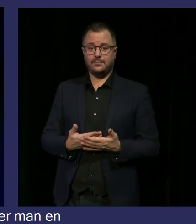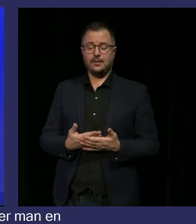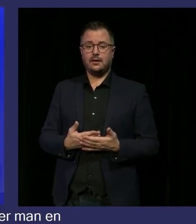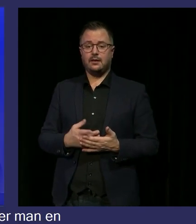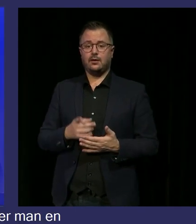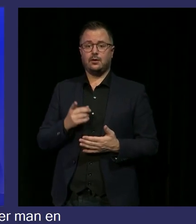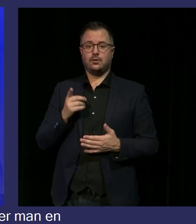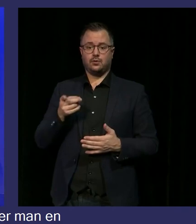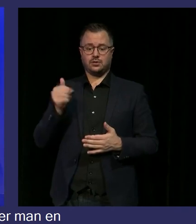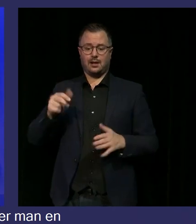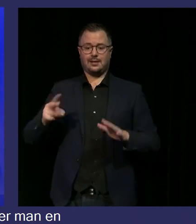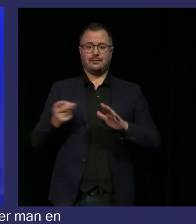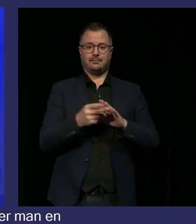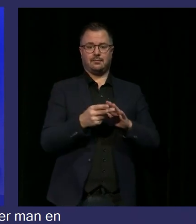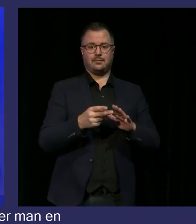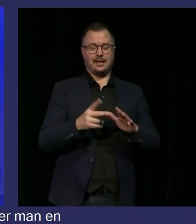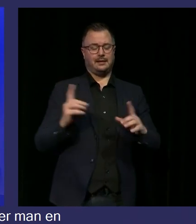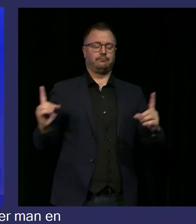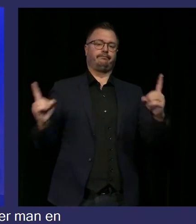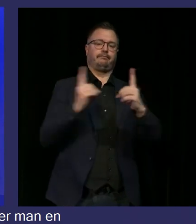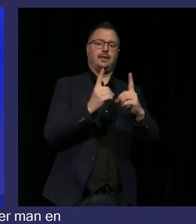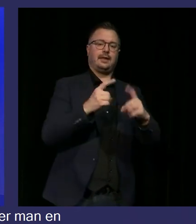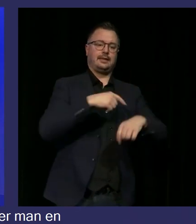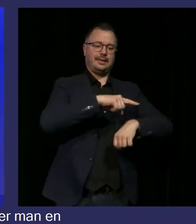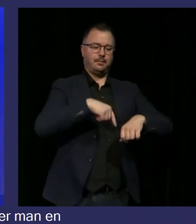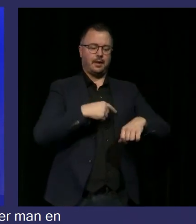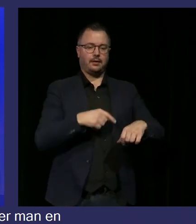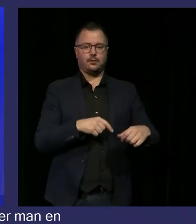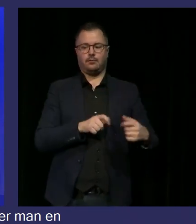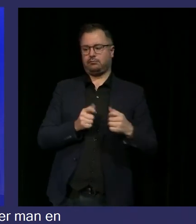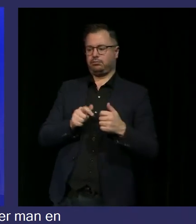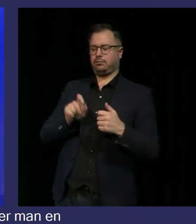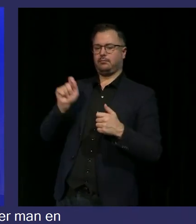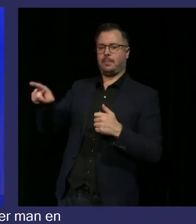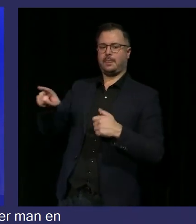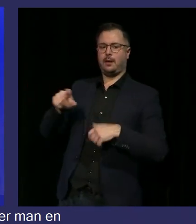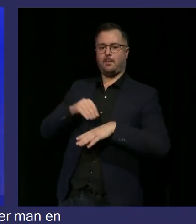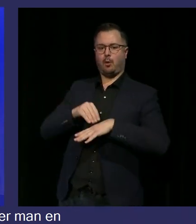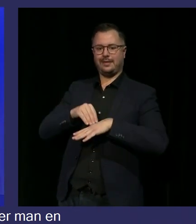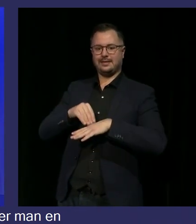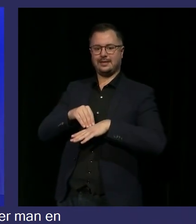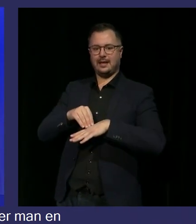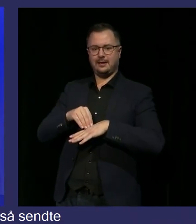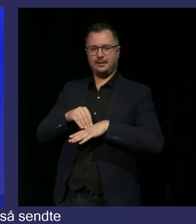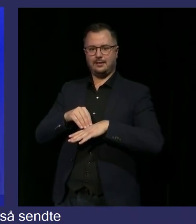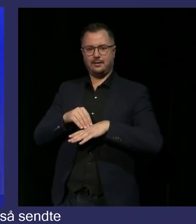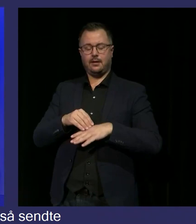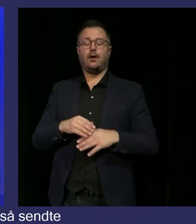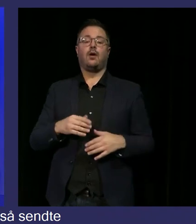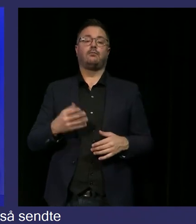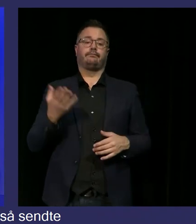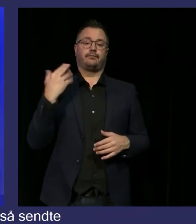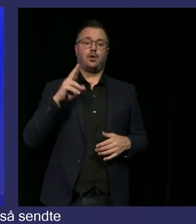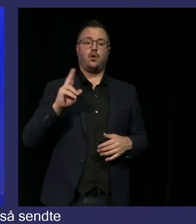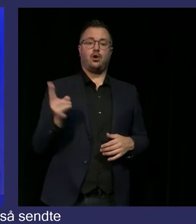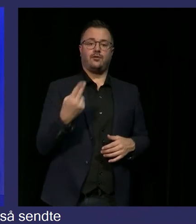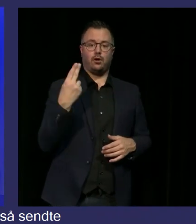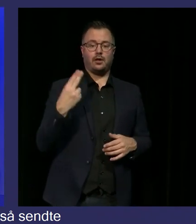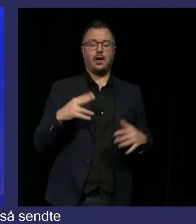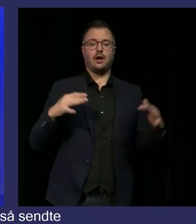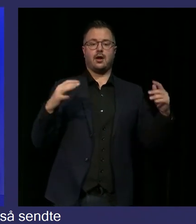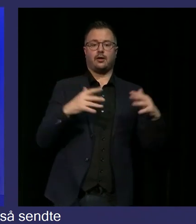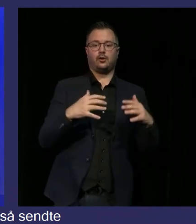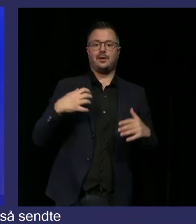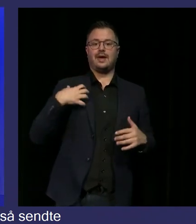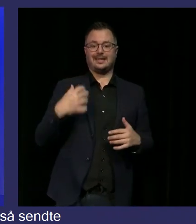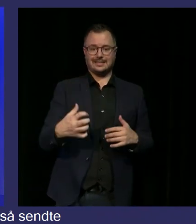Når du skal initiativet, så sender man ut en sms-påminning, og på etter sammenslåing av Ullevål, Radium, Riksen